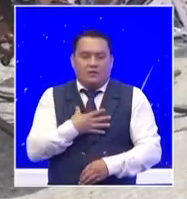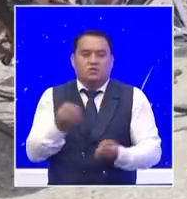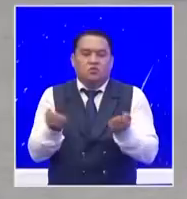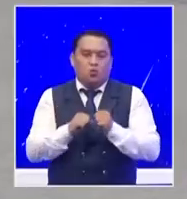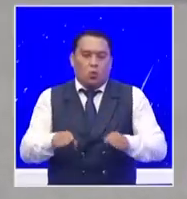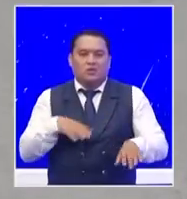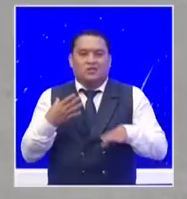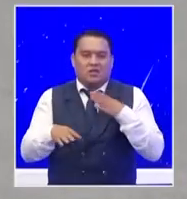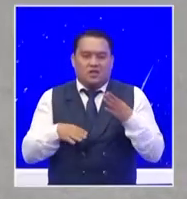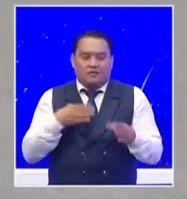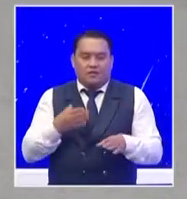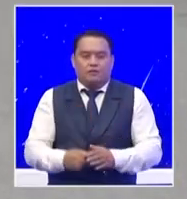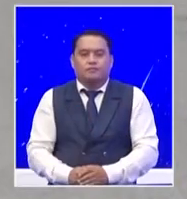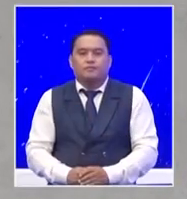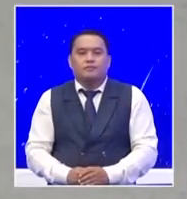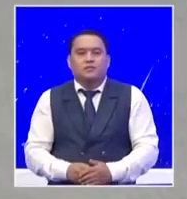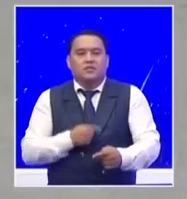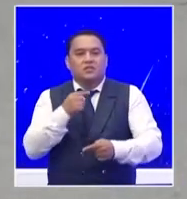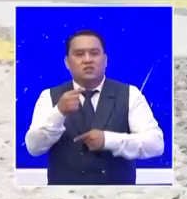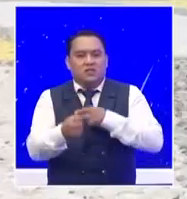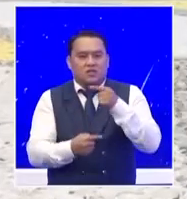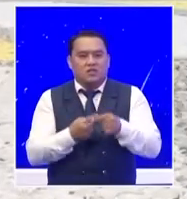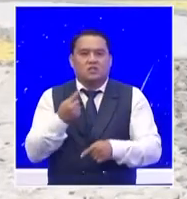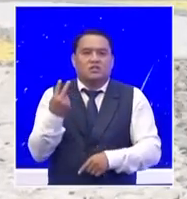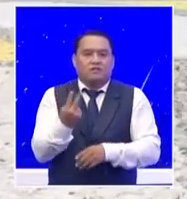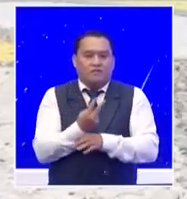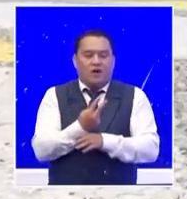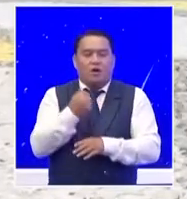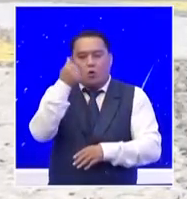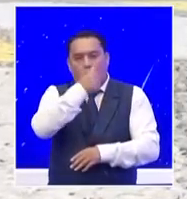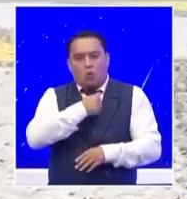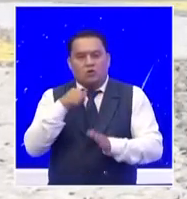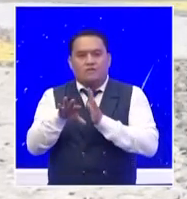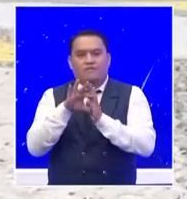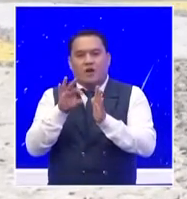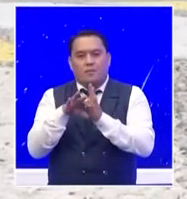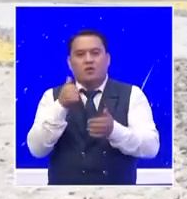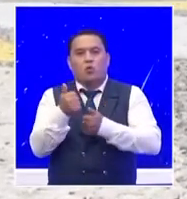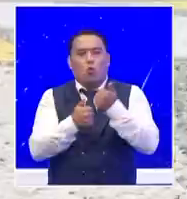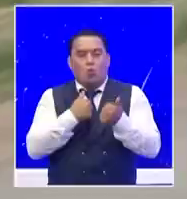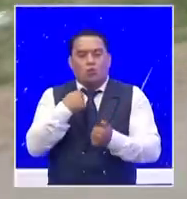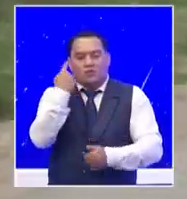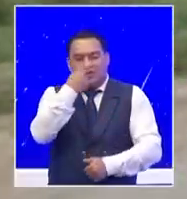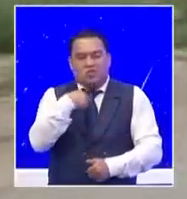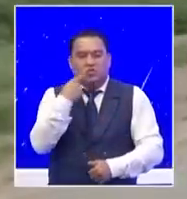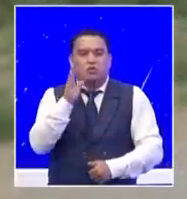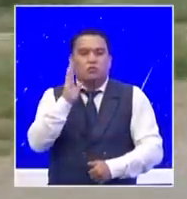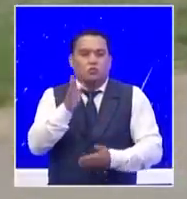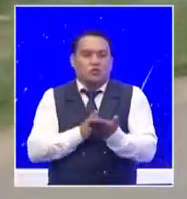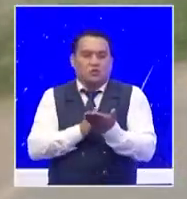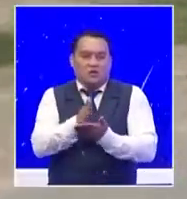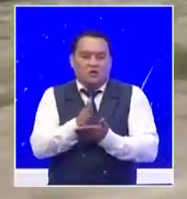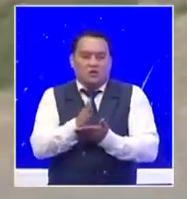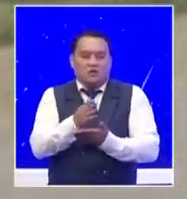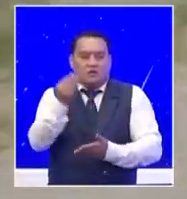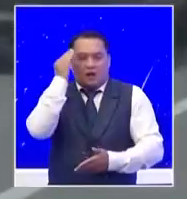скоростные тренировки. Эти юниоры уже через 2-3 года попадут в класс андеров, где каждый сам выберет для себя вид гонки. И потому тренеры акцентируют свое внимание на